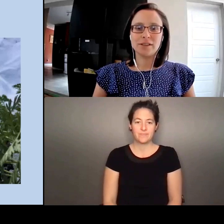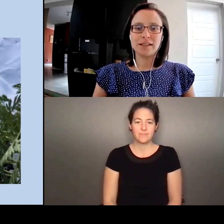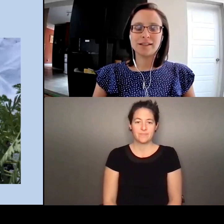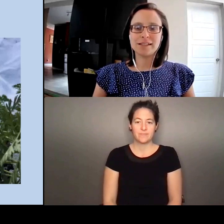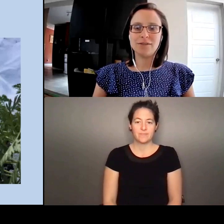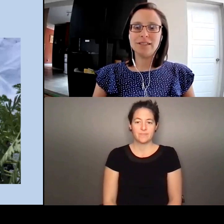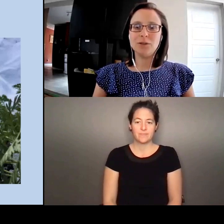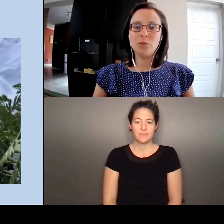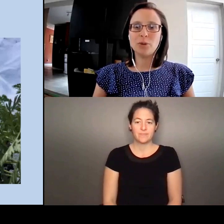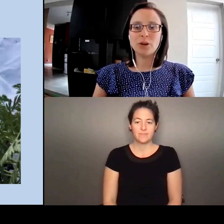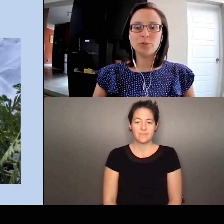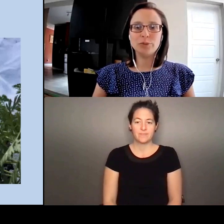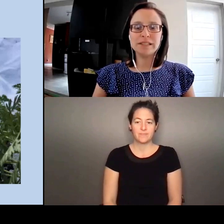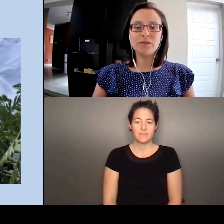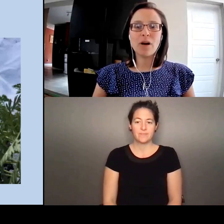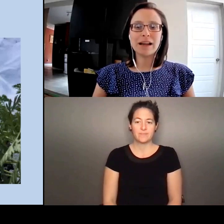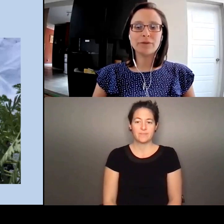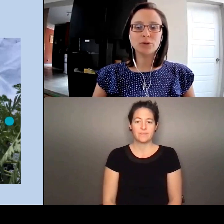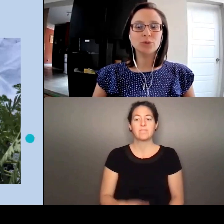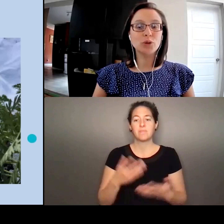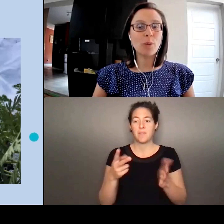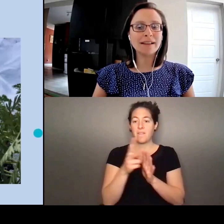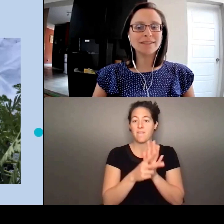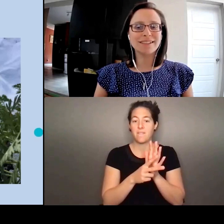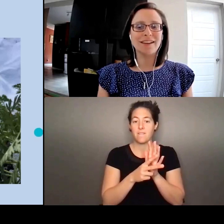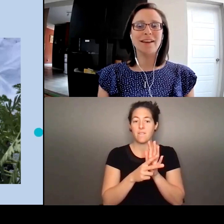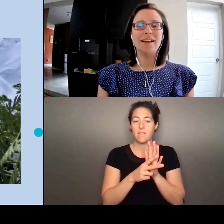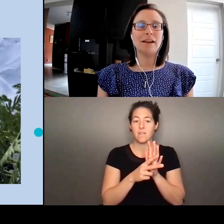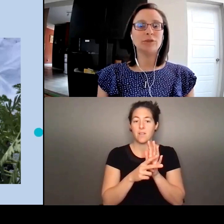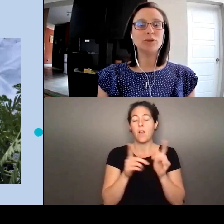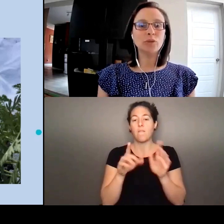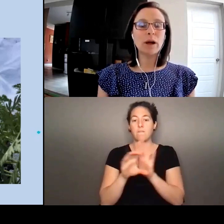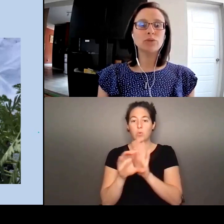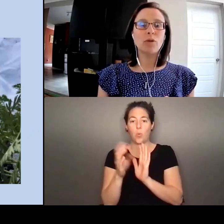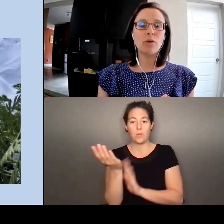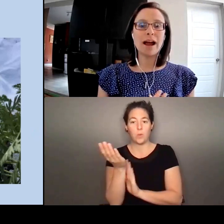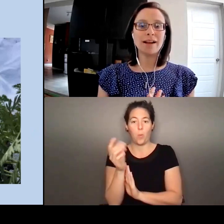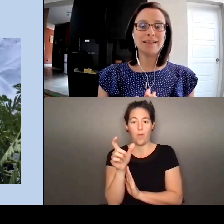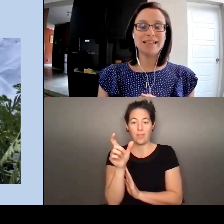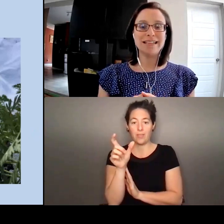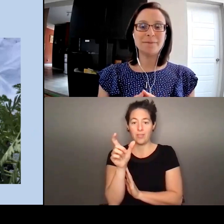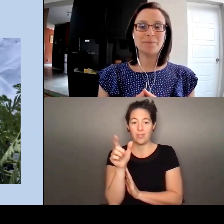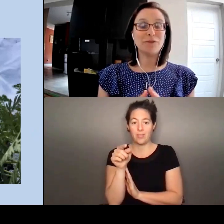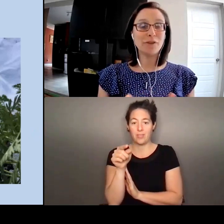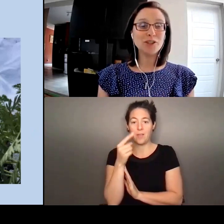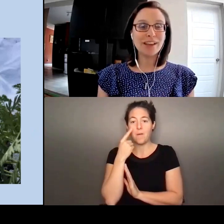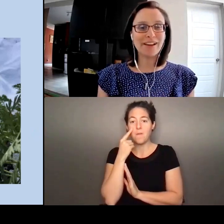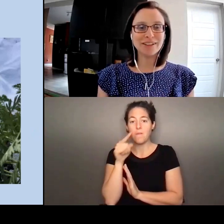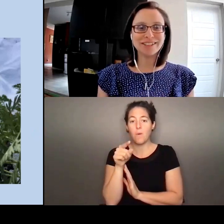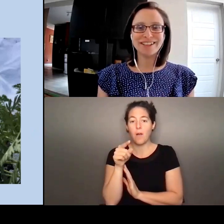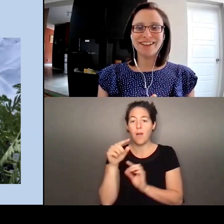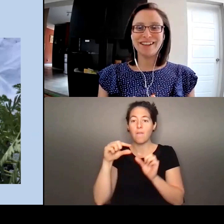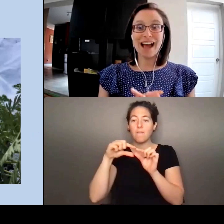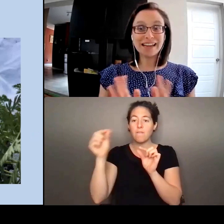Je vais tasser la vidéo pour que vous puissiez voir la photo de droite. La photo de droite où on voit les feuilles de